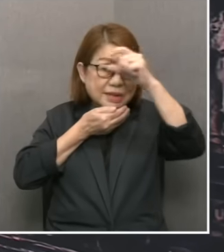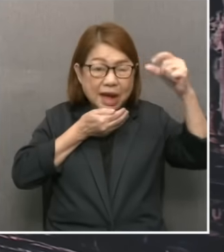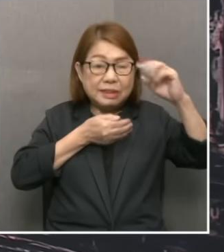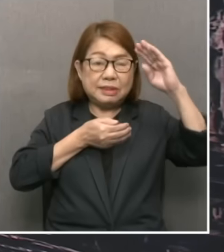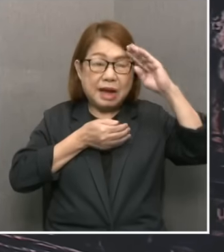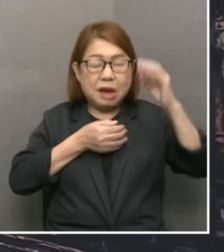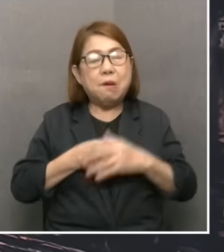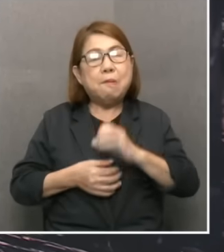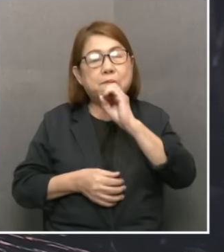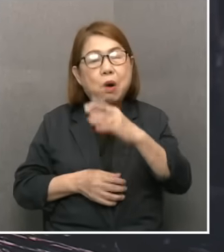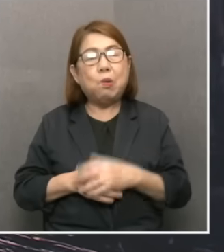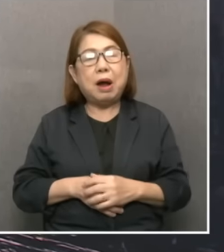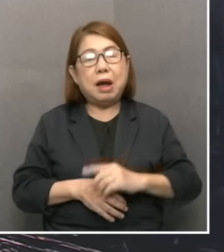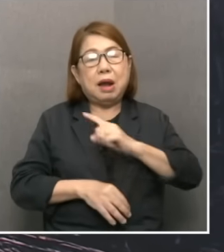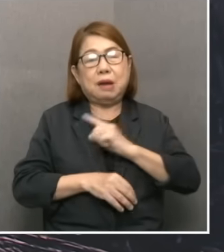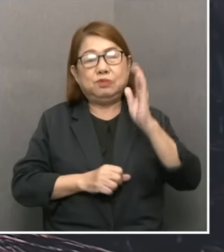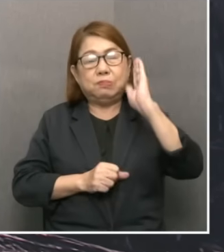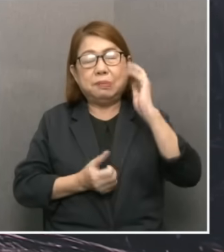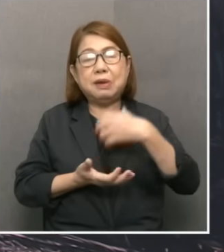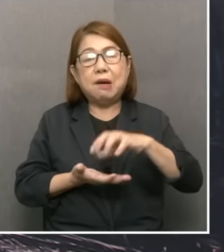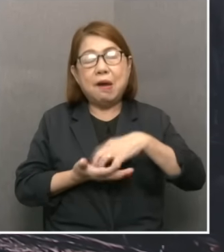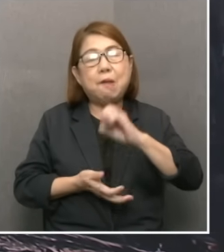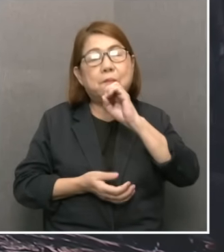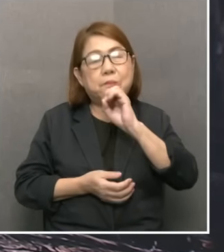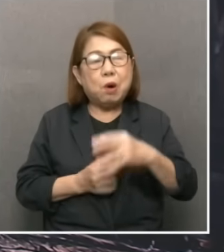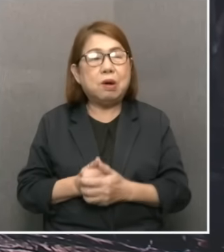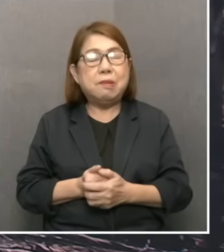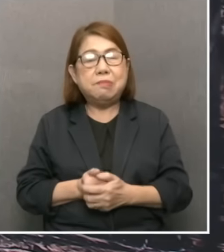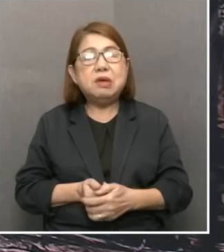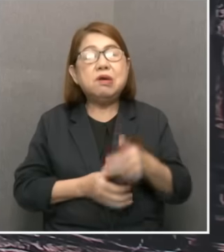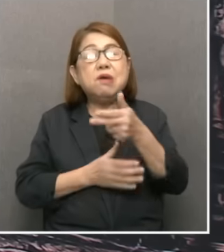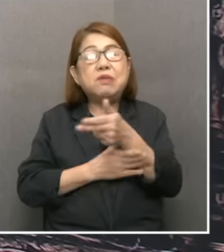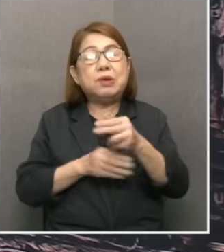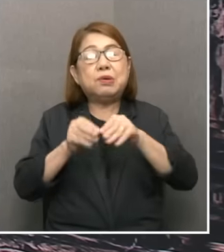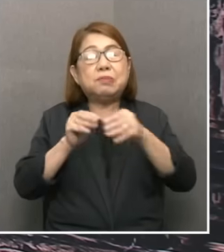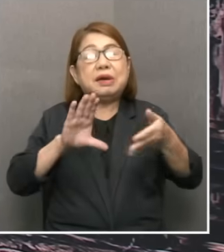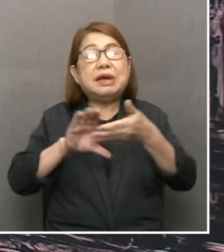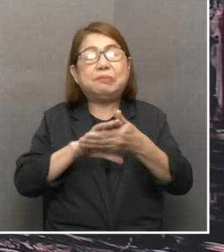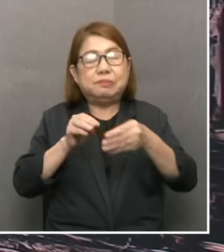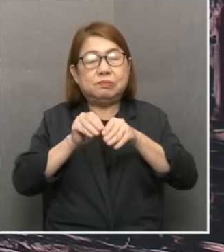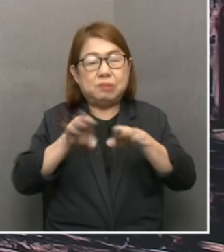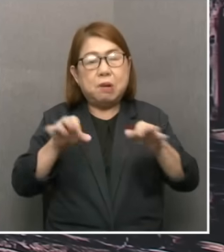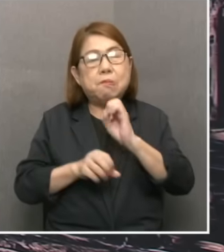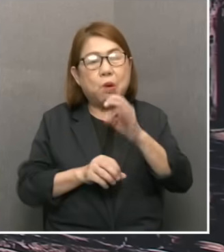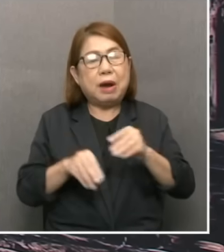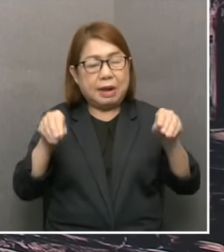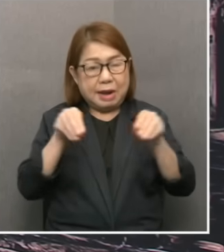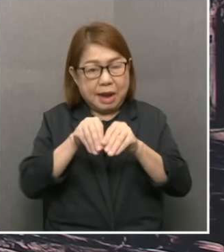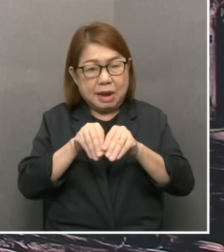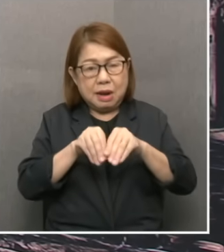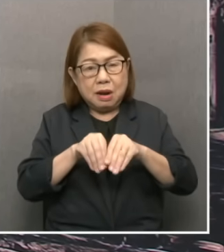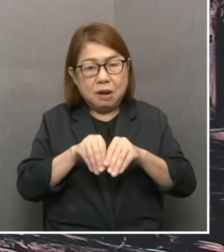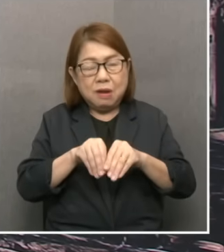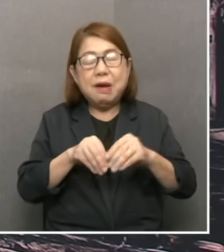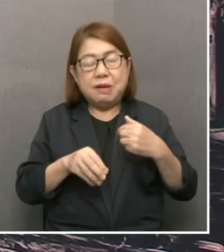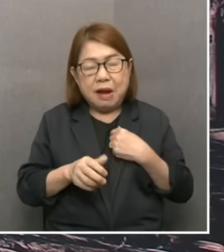ของกลุ่มฮามาสก็มีการประกาศนะคะผ่านคลิปวีดีโอค่ะบอกว่าในไม่กี่วันข้างหน้านี้นะคะจะมีการปล่อยตัว